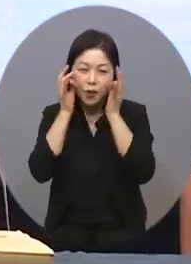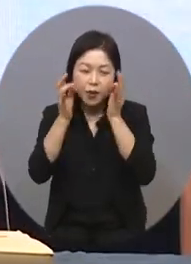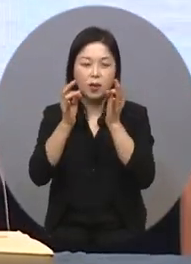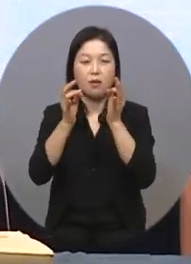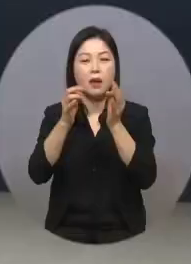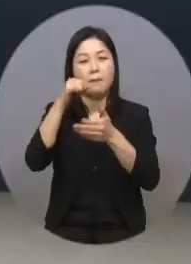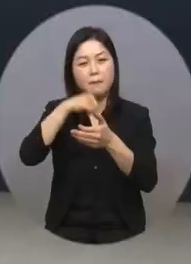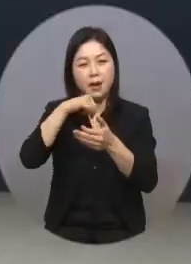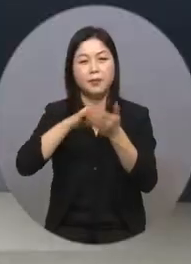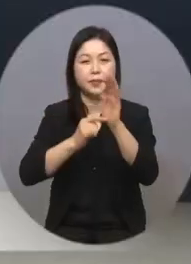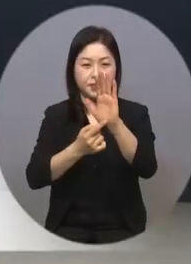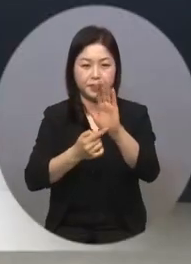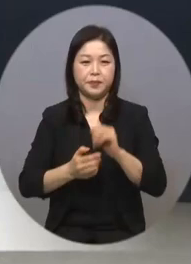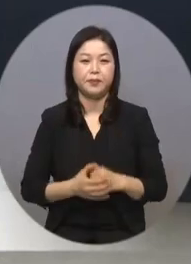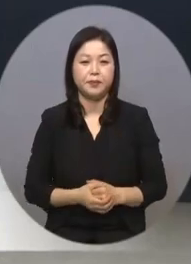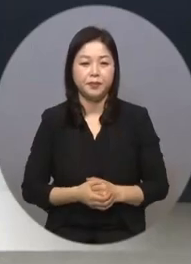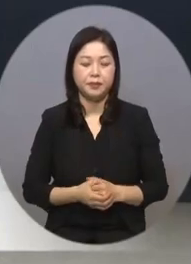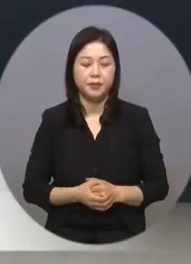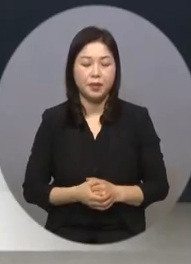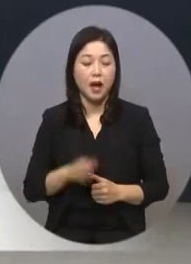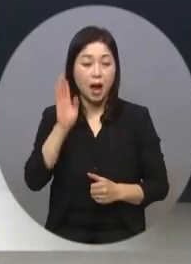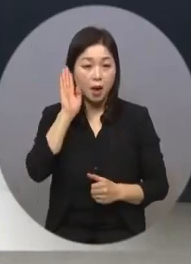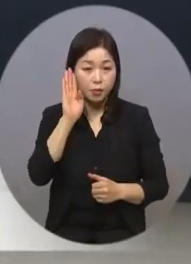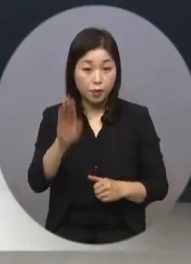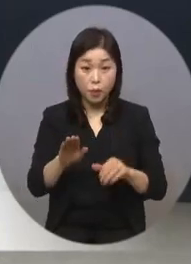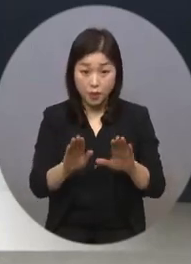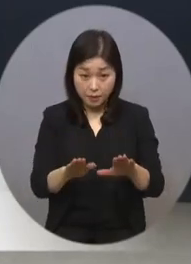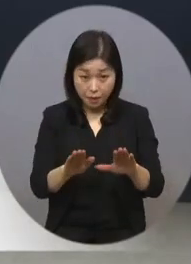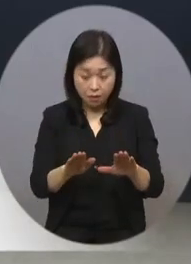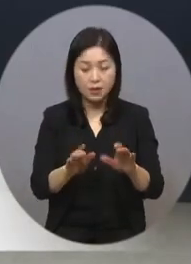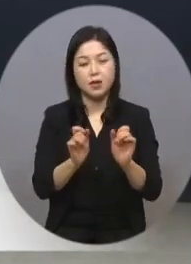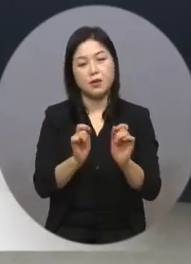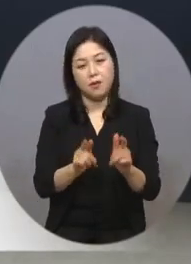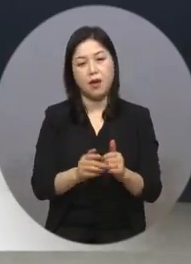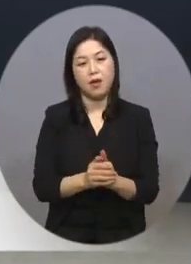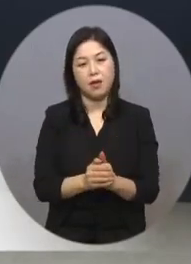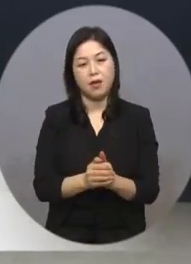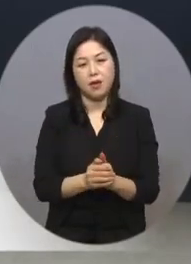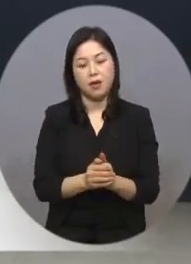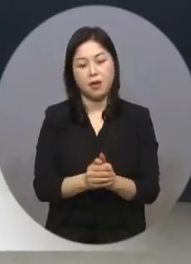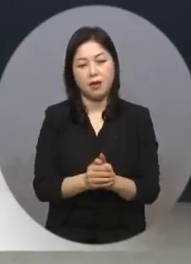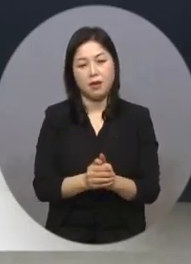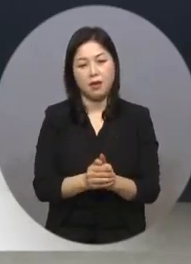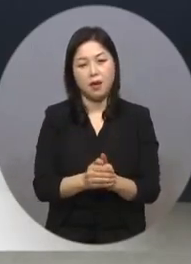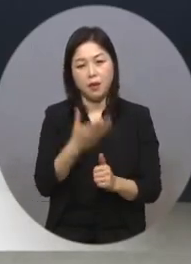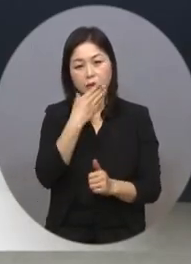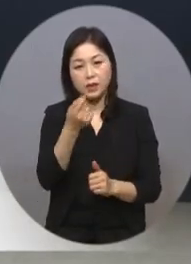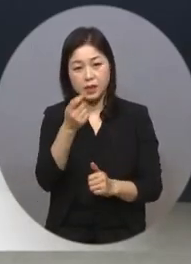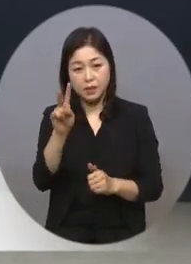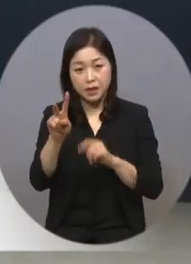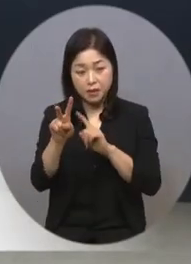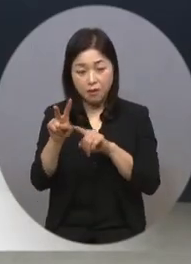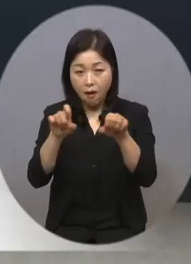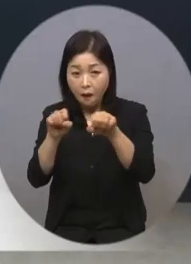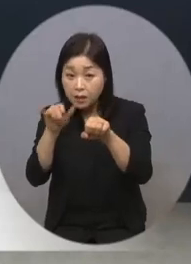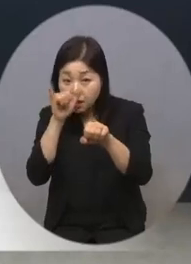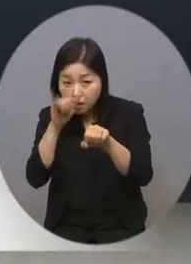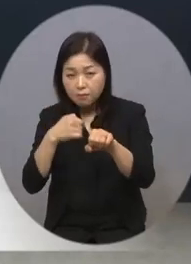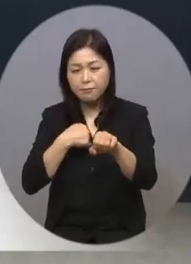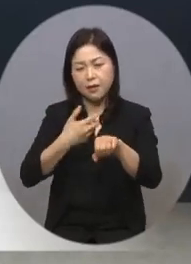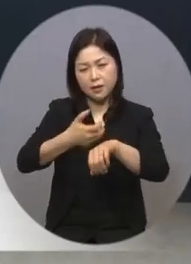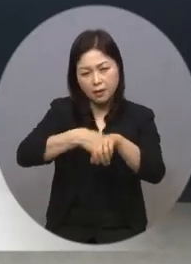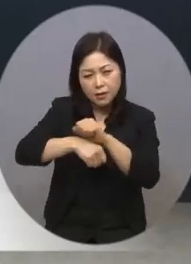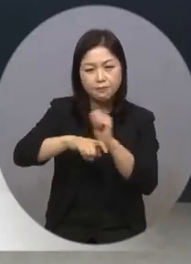드러냈습니다. 네, 앞으로 이번을 계기로 더욱더 적극적으로 복지TV에서 하는 일이 있다면 저희들이